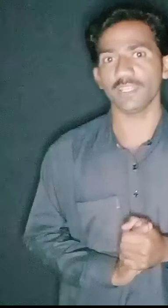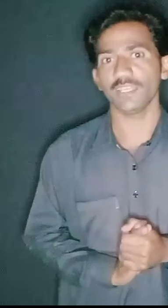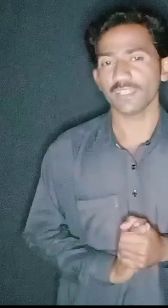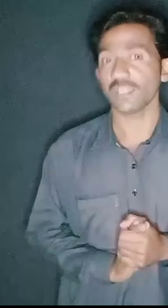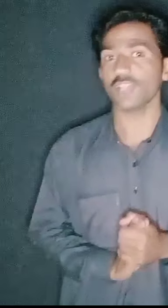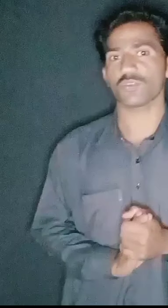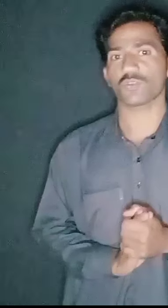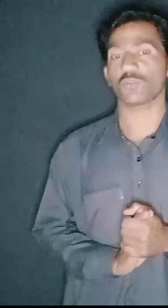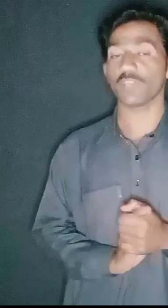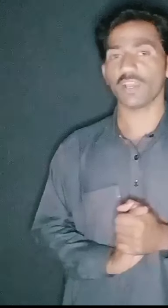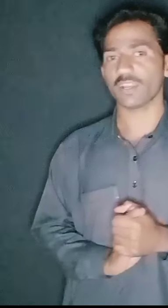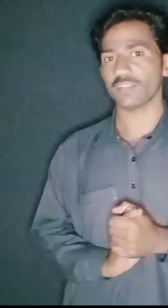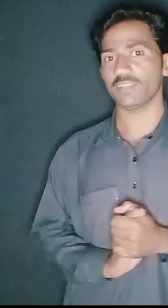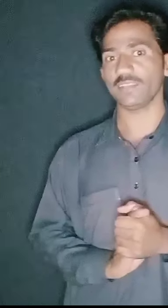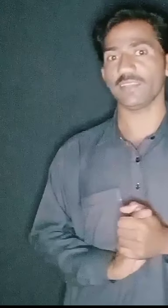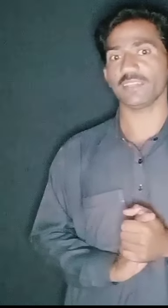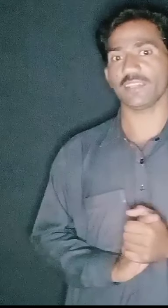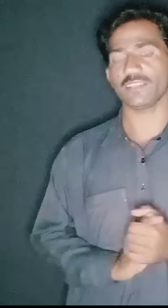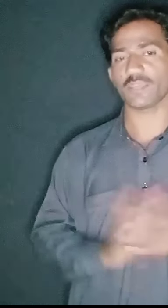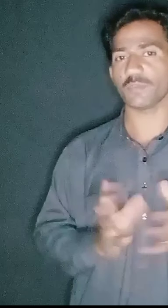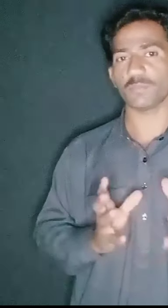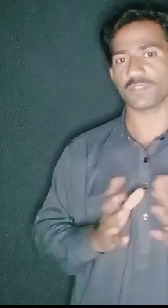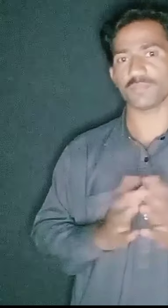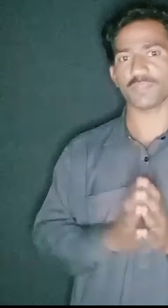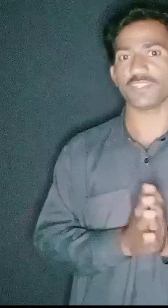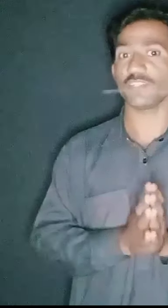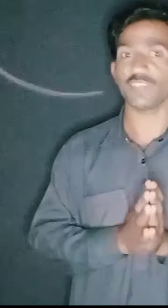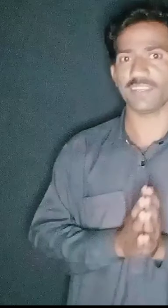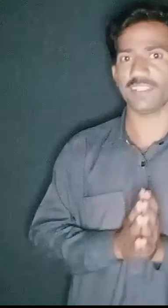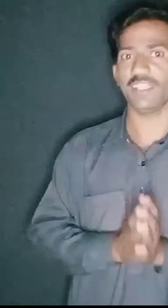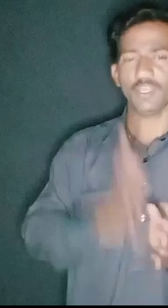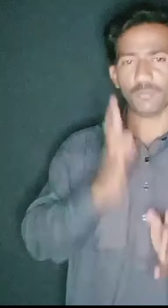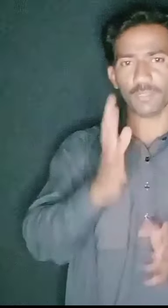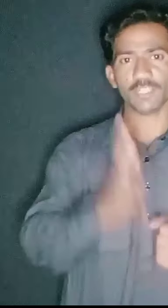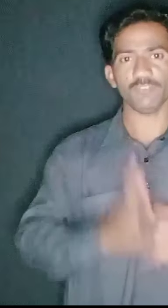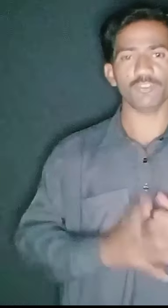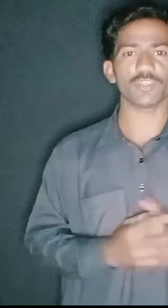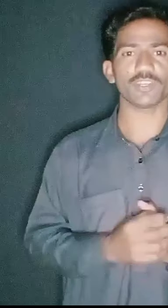ज़रूर देनी है। क्या इस औरत को रिहा कर दिया जाए, क्या इसके भी 5 बच्चे हैं या नहीं? मिलते हैं।